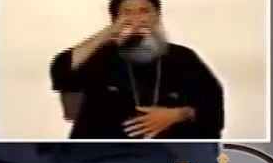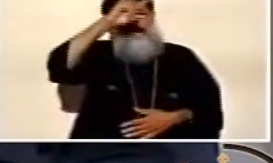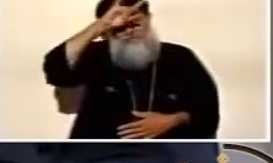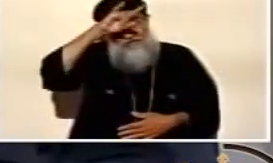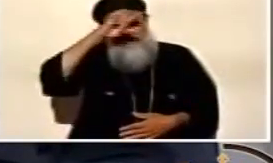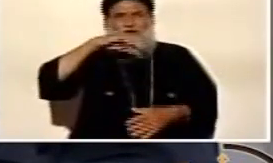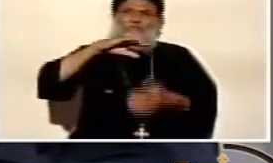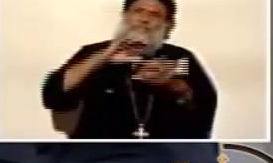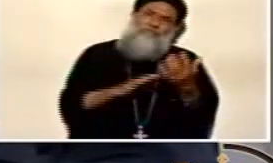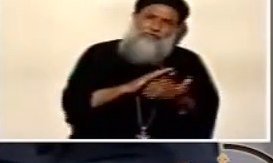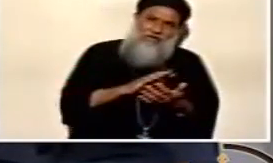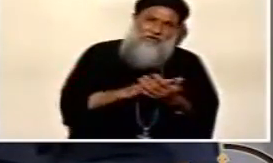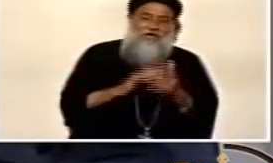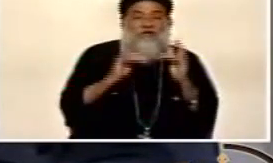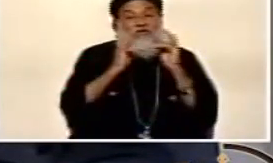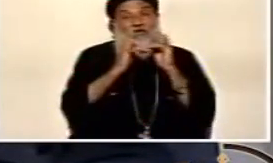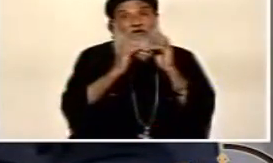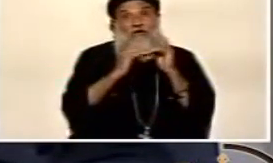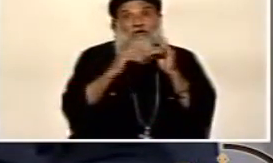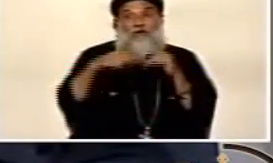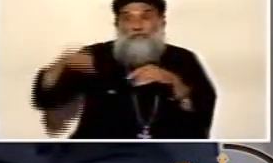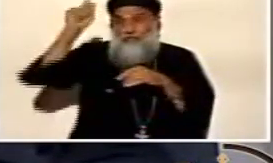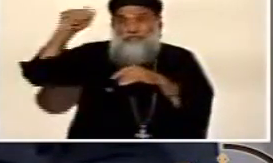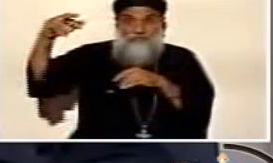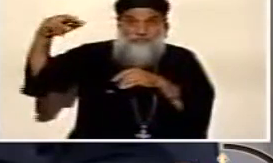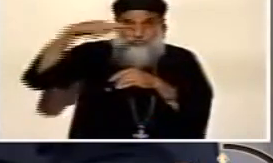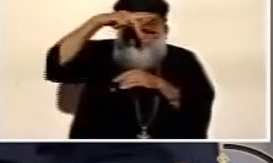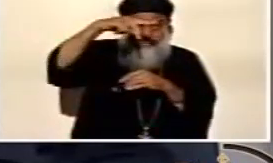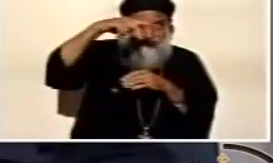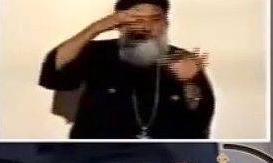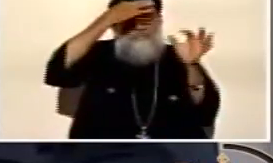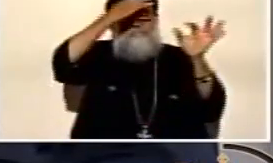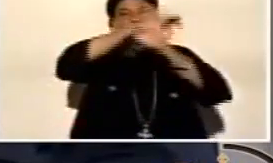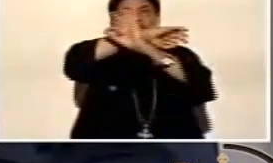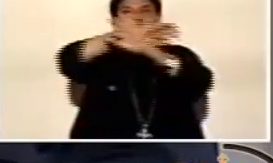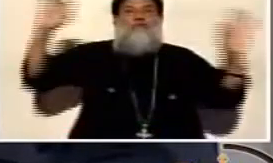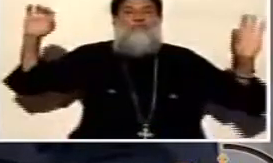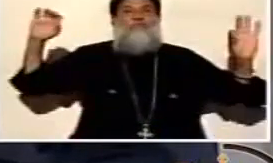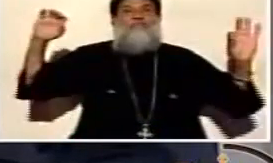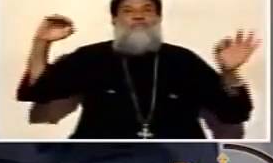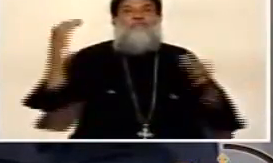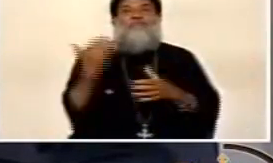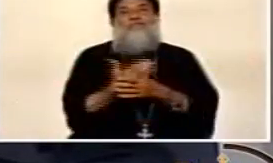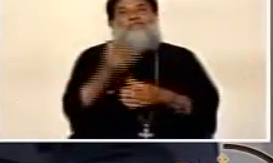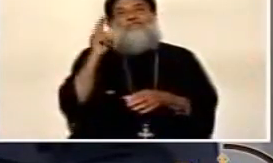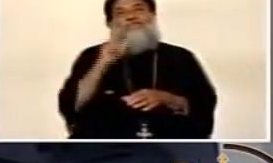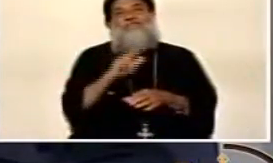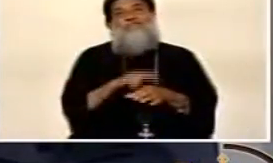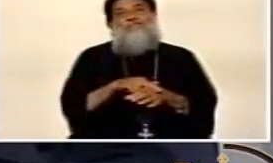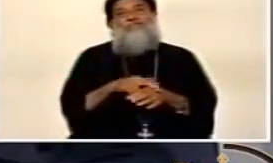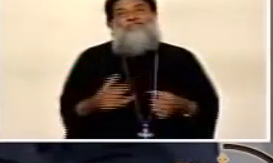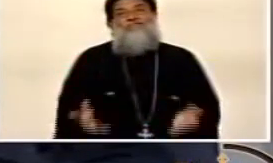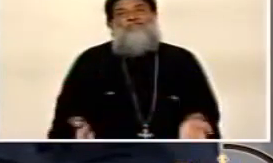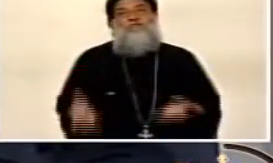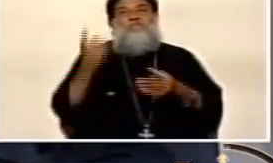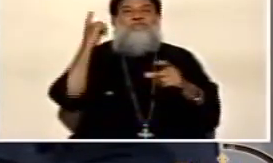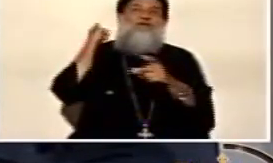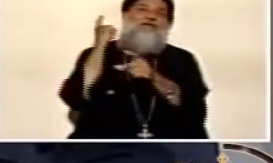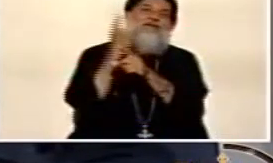ناجسة، وكانوا يبرؤون جميعهم. وبرغم كده قام رئيس